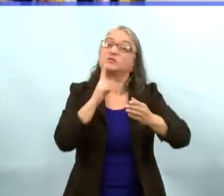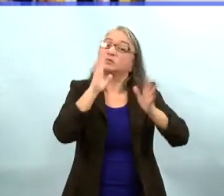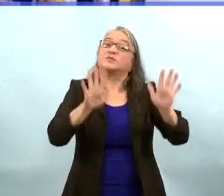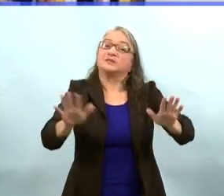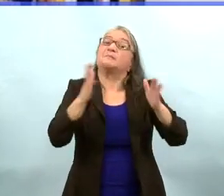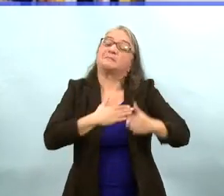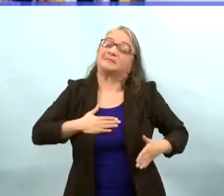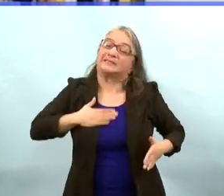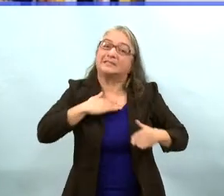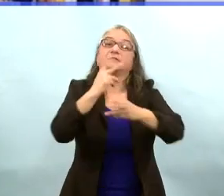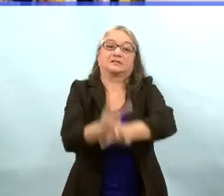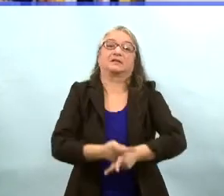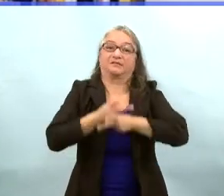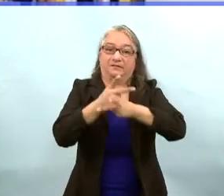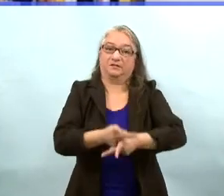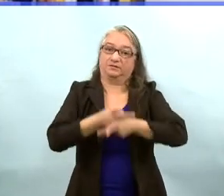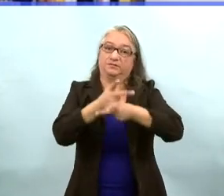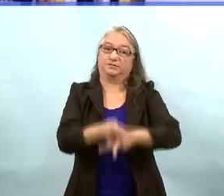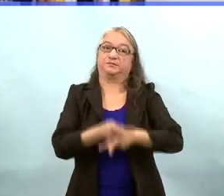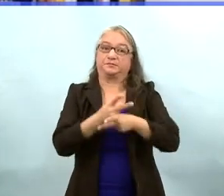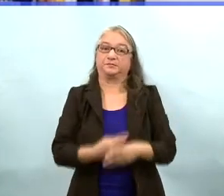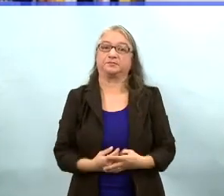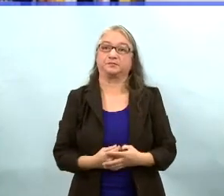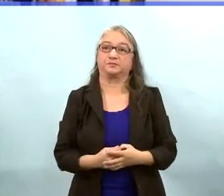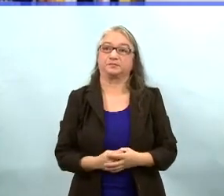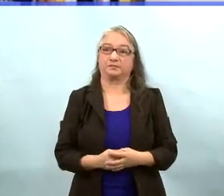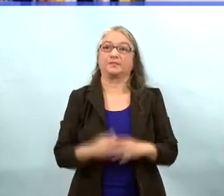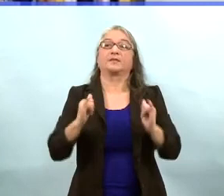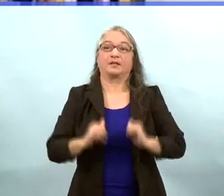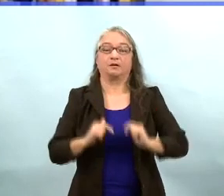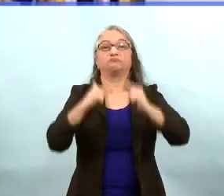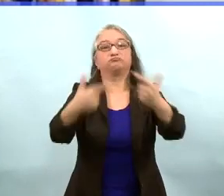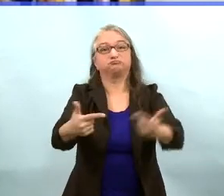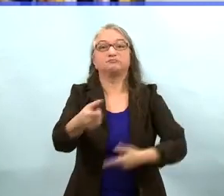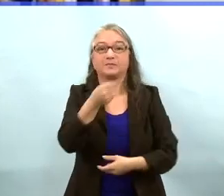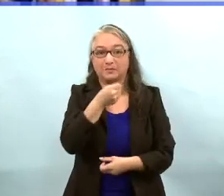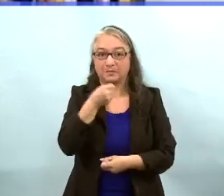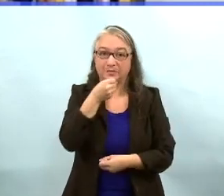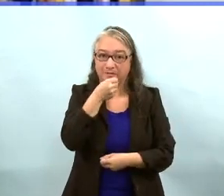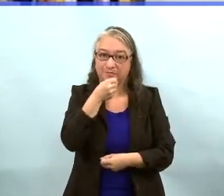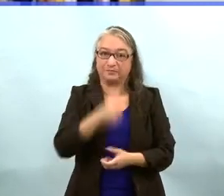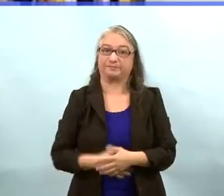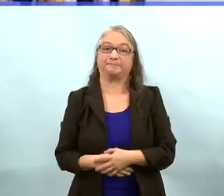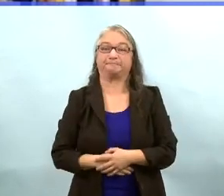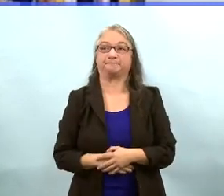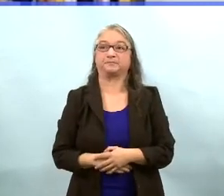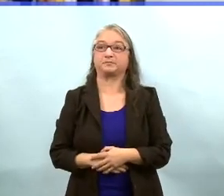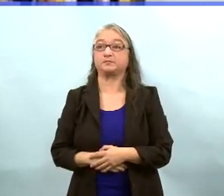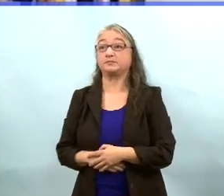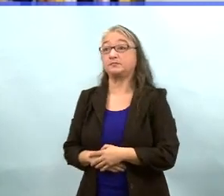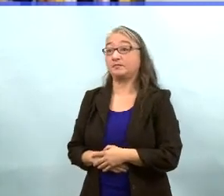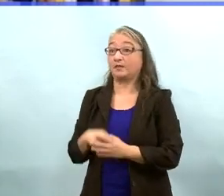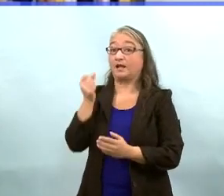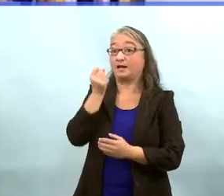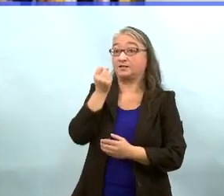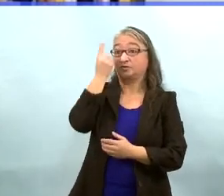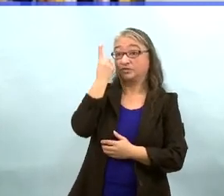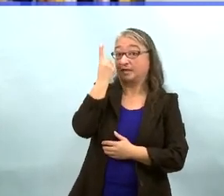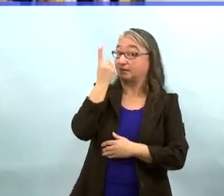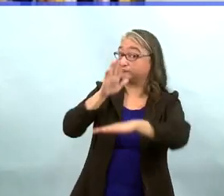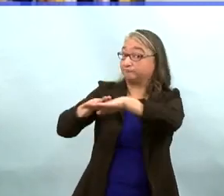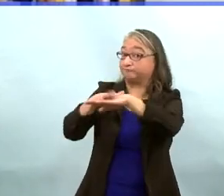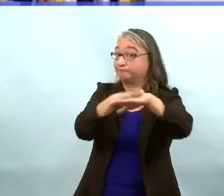Merci, docteur. Un rappel à nos journalistes qui sont en ligne. Vous avez droit à une question préliminaire et une question de